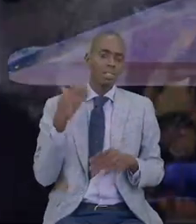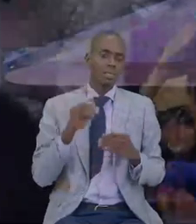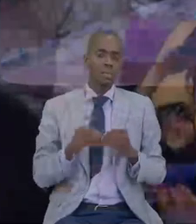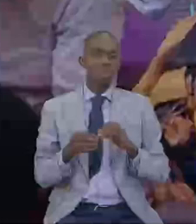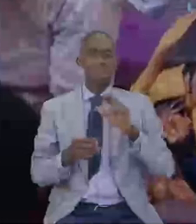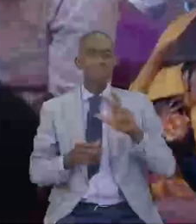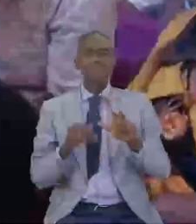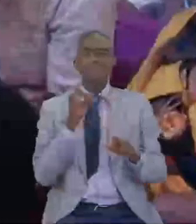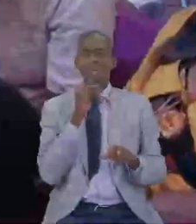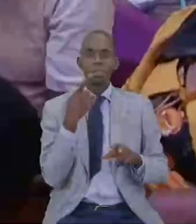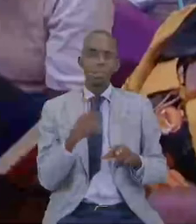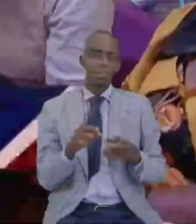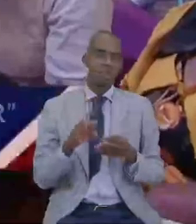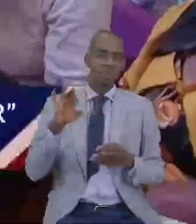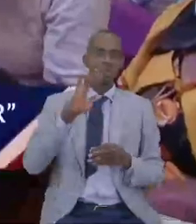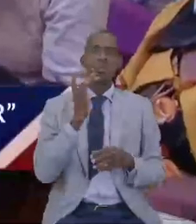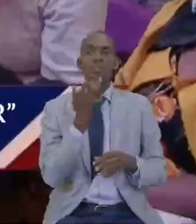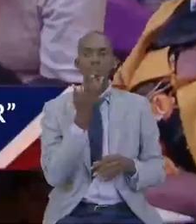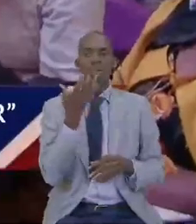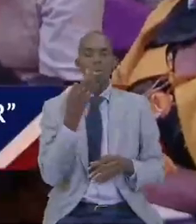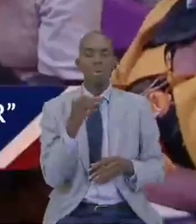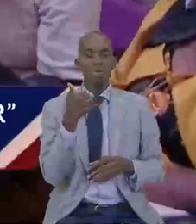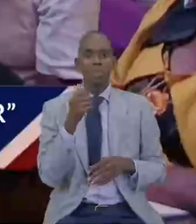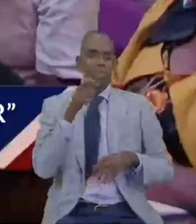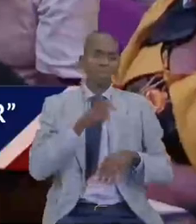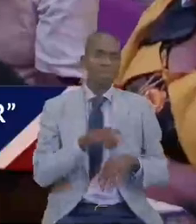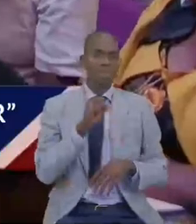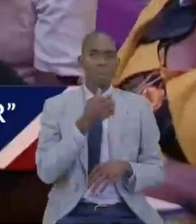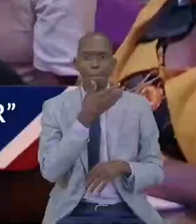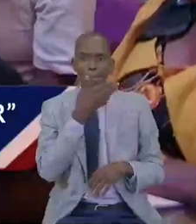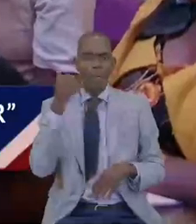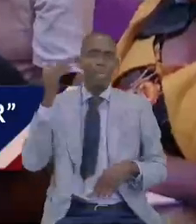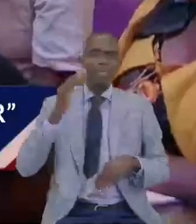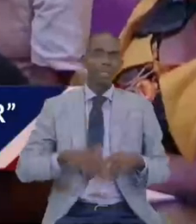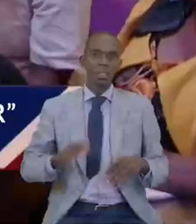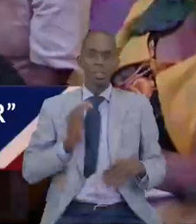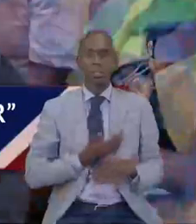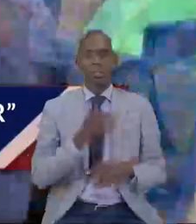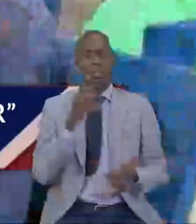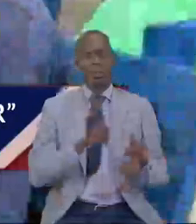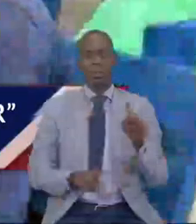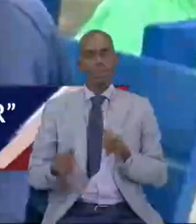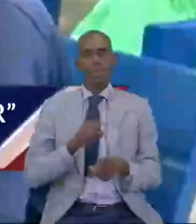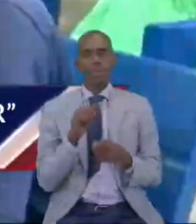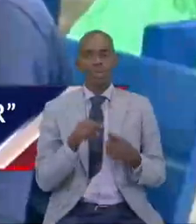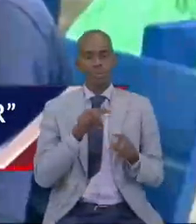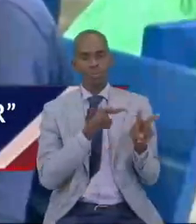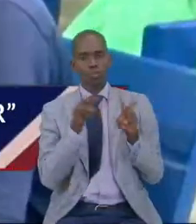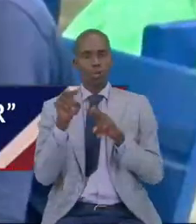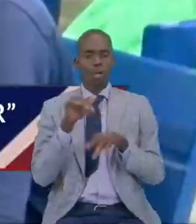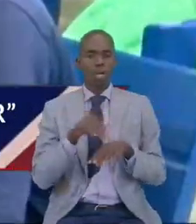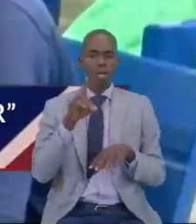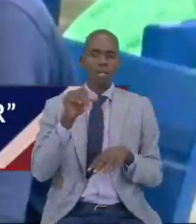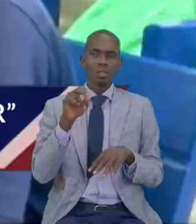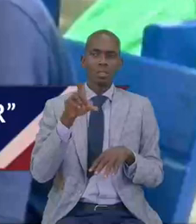faveur spirituelle de 10 fois supérieure que notre peuple. Quand vous regardez Daniel, regardez tous